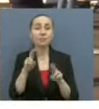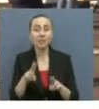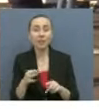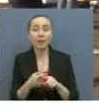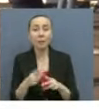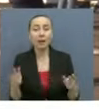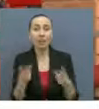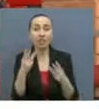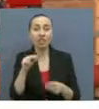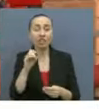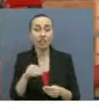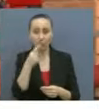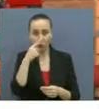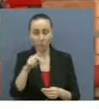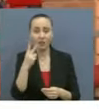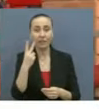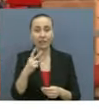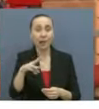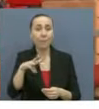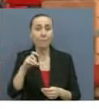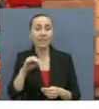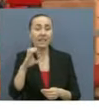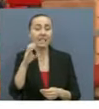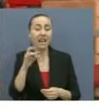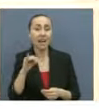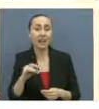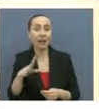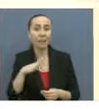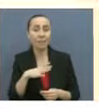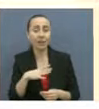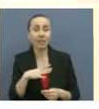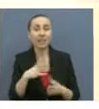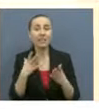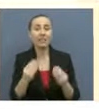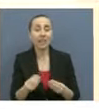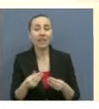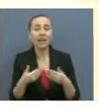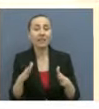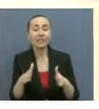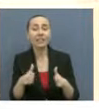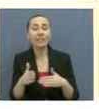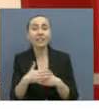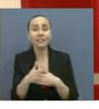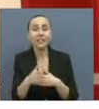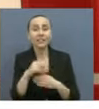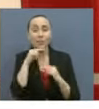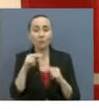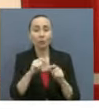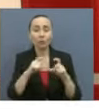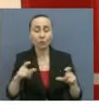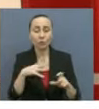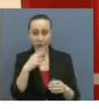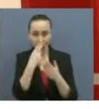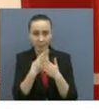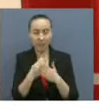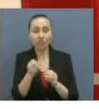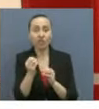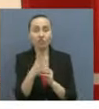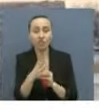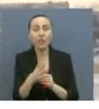На пожарной части номер 2 в микрорайоне Сарыарка состоялся день открытых дверей. Вниманию школьников были представлены